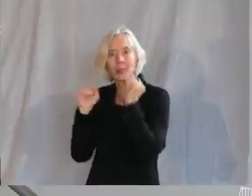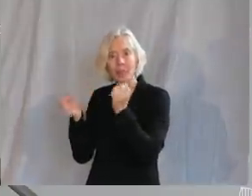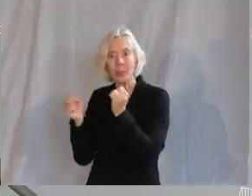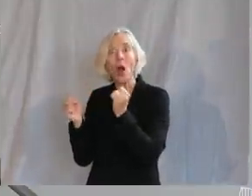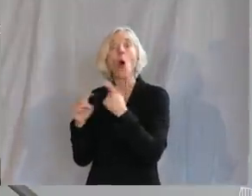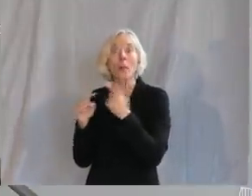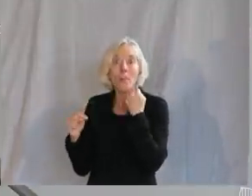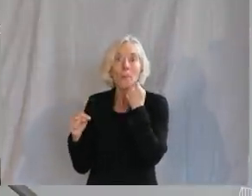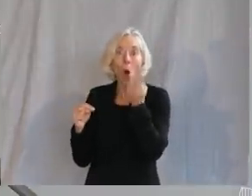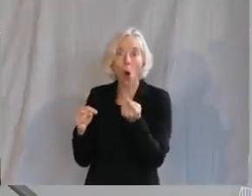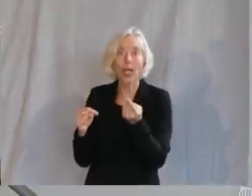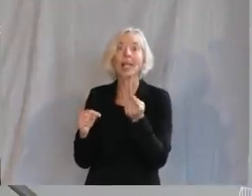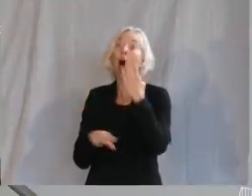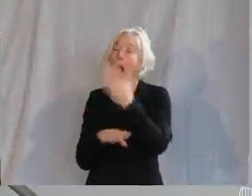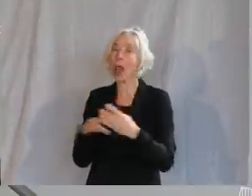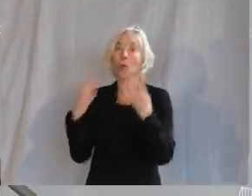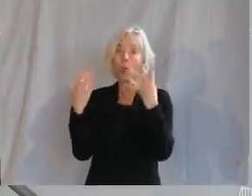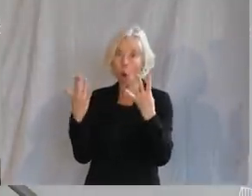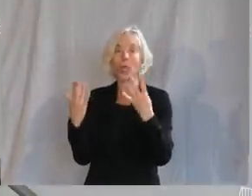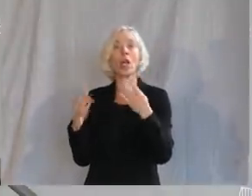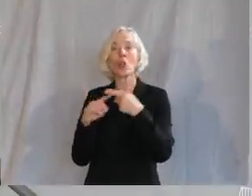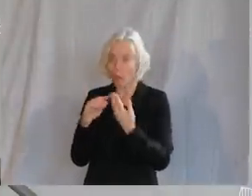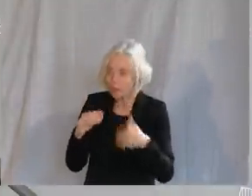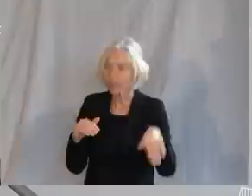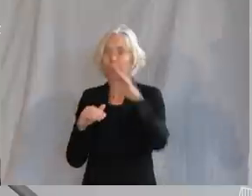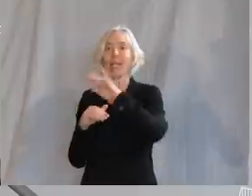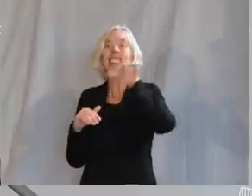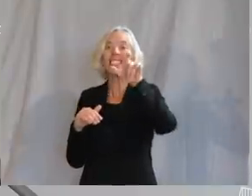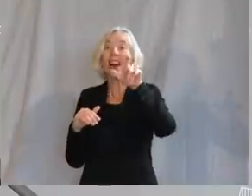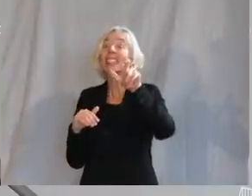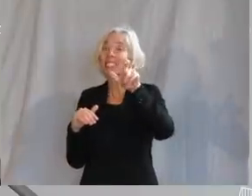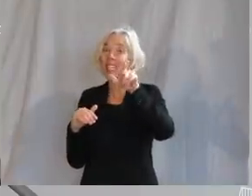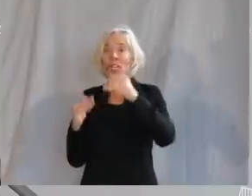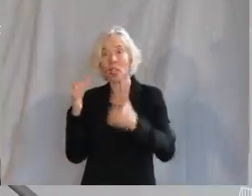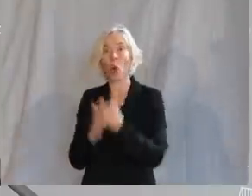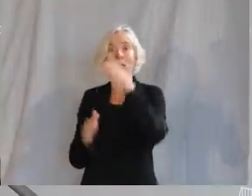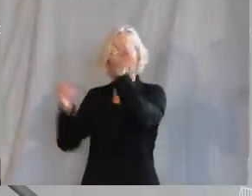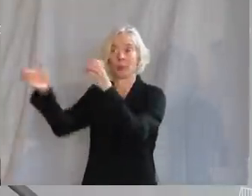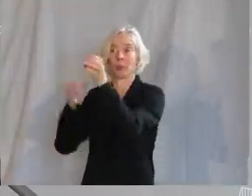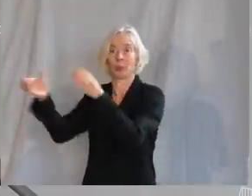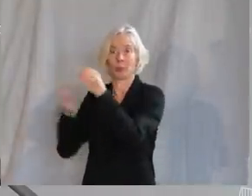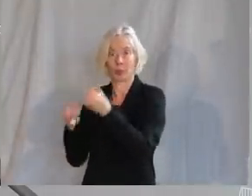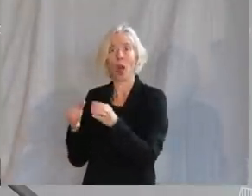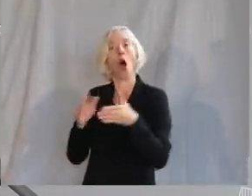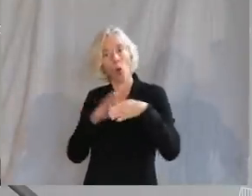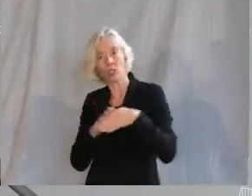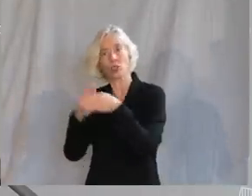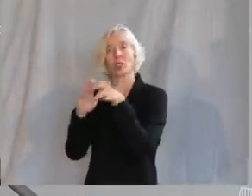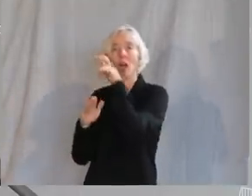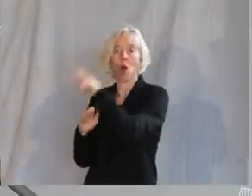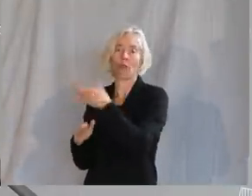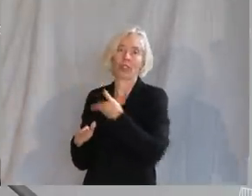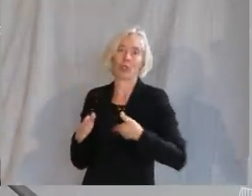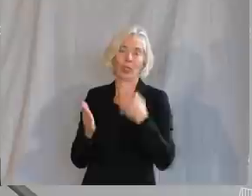20 zusätzliche Personen das Gesundheitsamt unterstützen werden. Die Vorbereitungen, die also in den letzten Wochen und